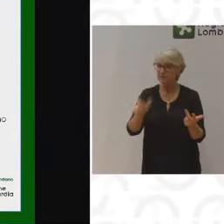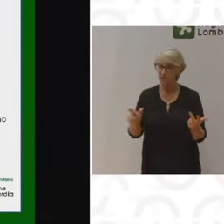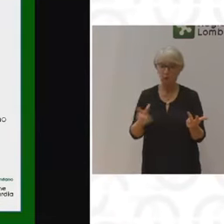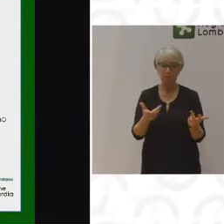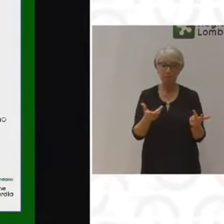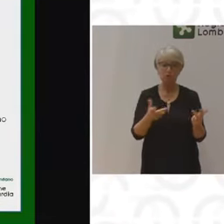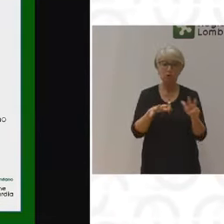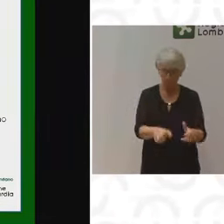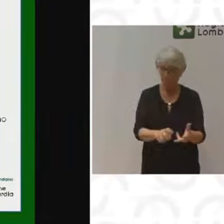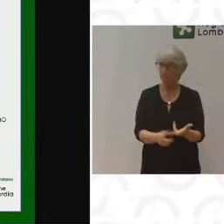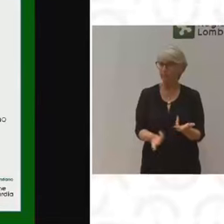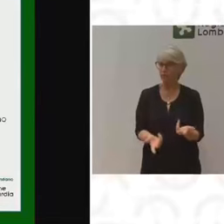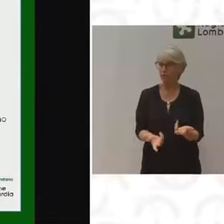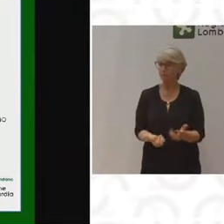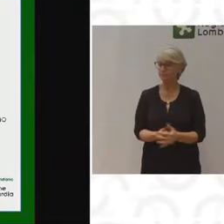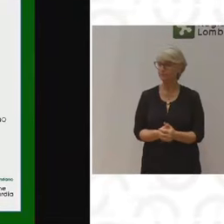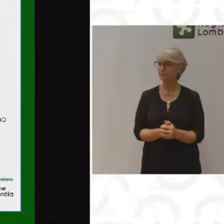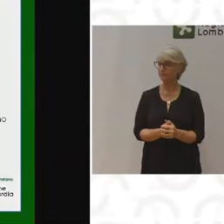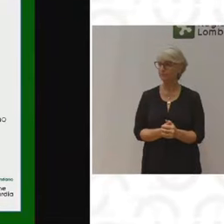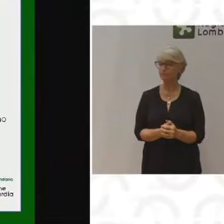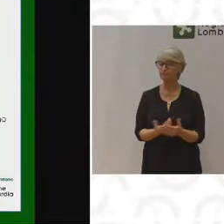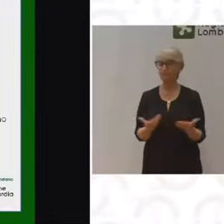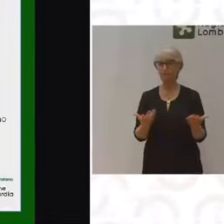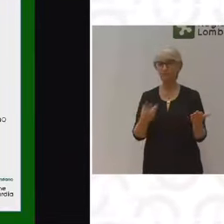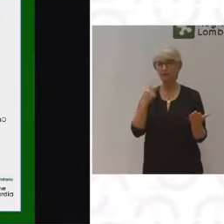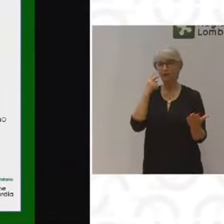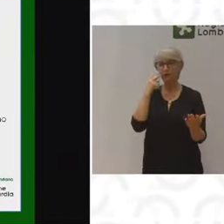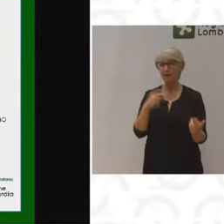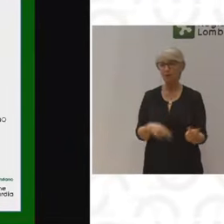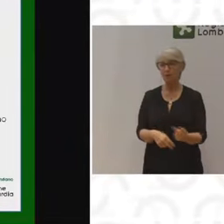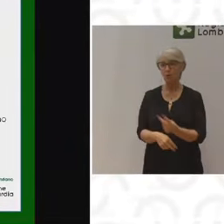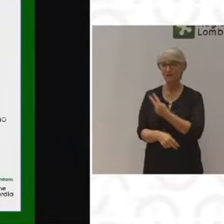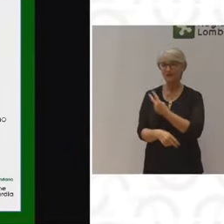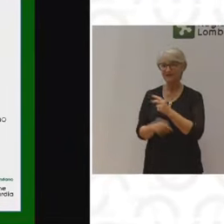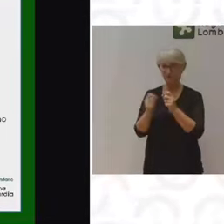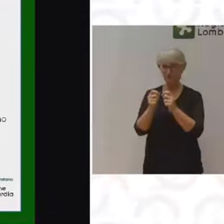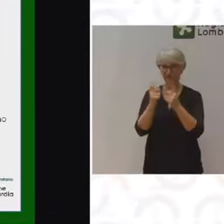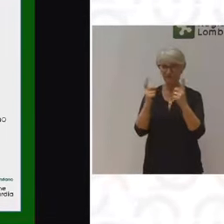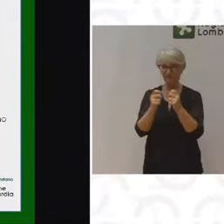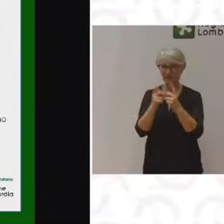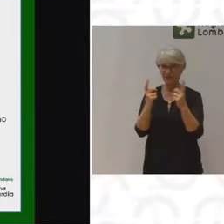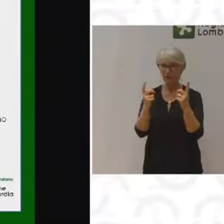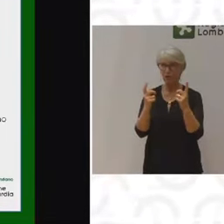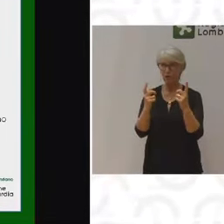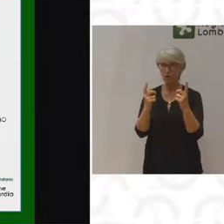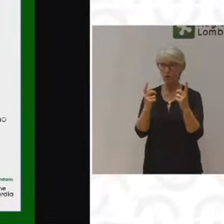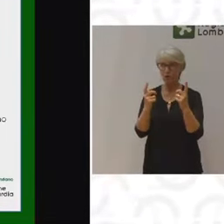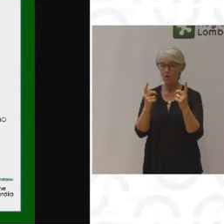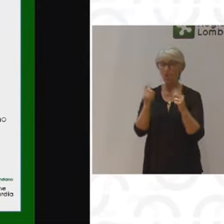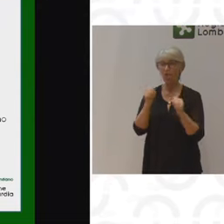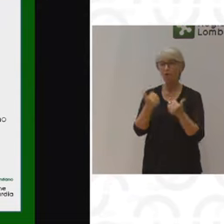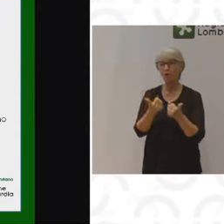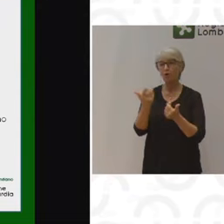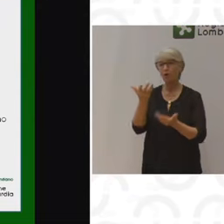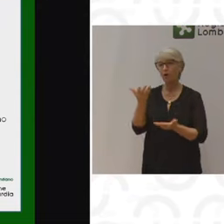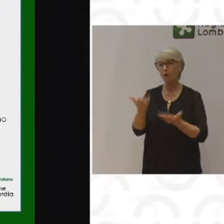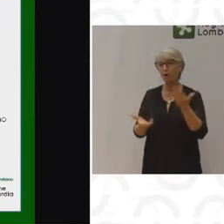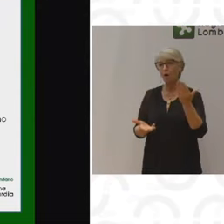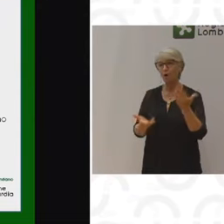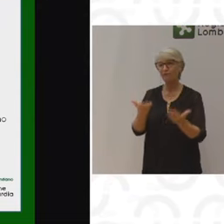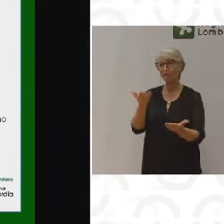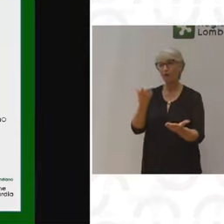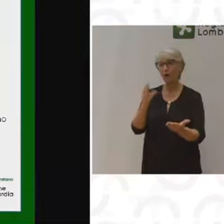coinvolte. Quello che abbiamo visto facendo questi video, imparando questi video, che il confronto tra case